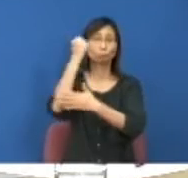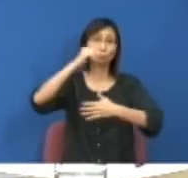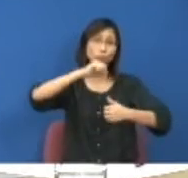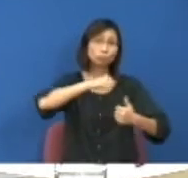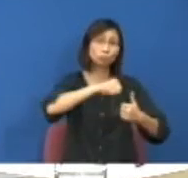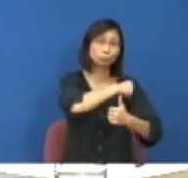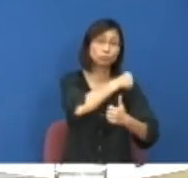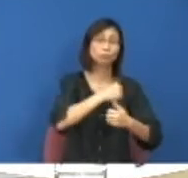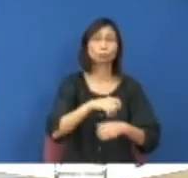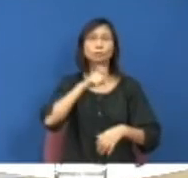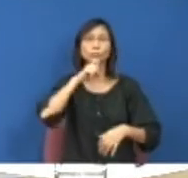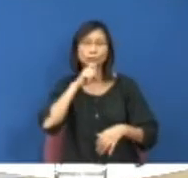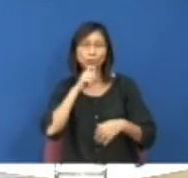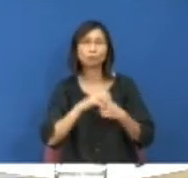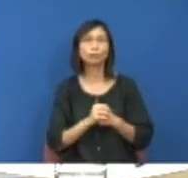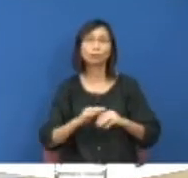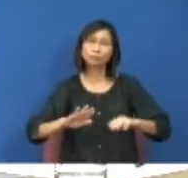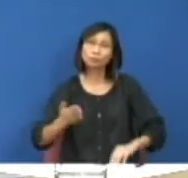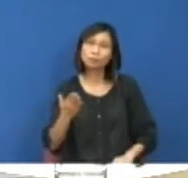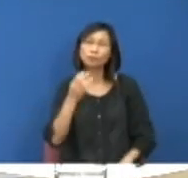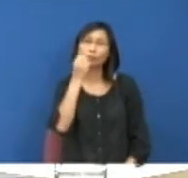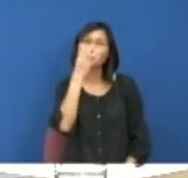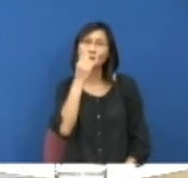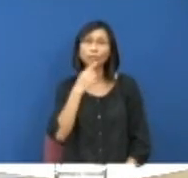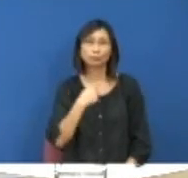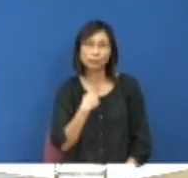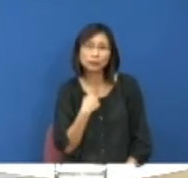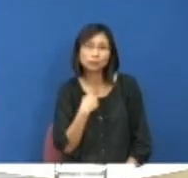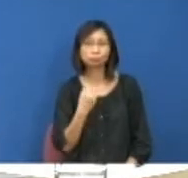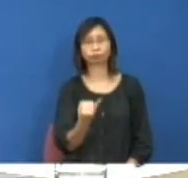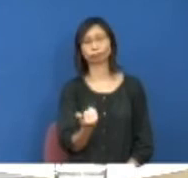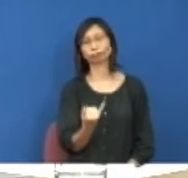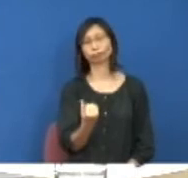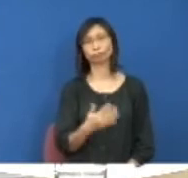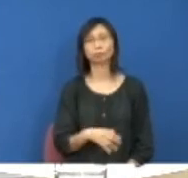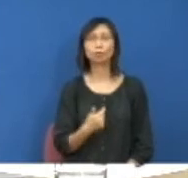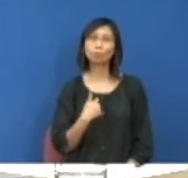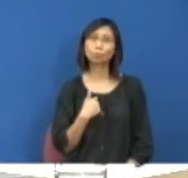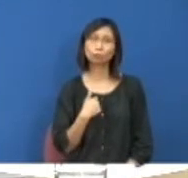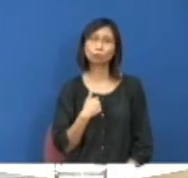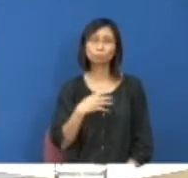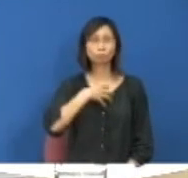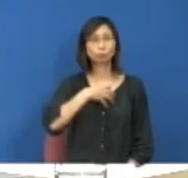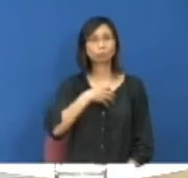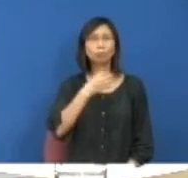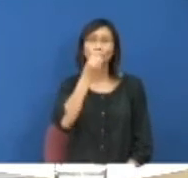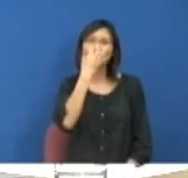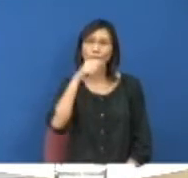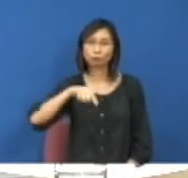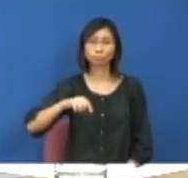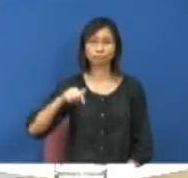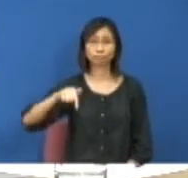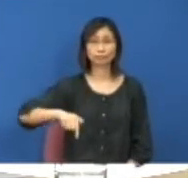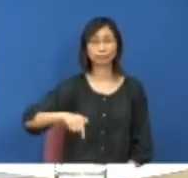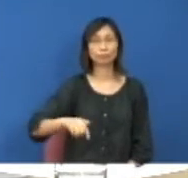明白現在說香港容不容嘛，我就始終覺得香港現在暫時不是一個時候是用這個